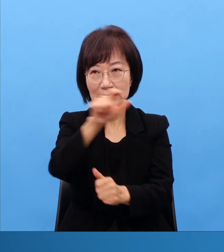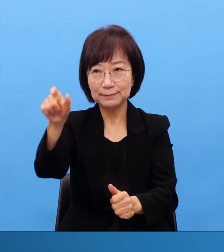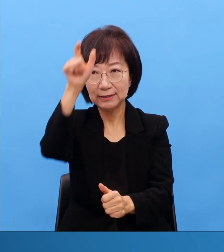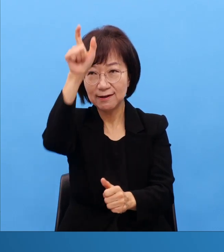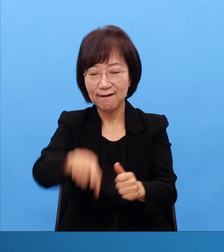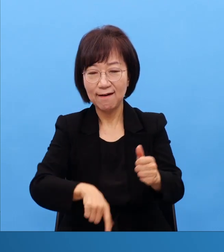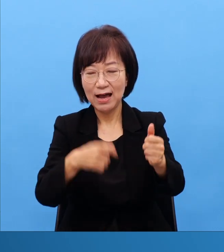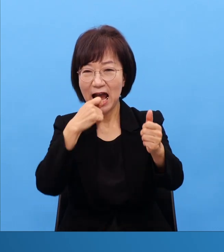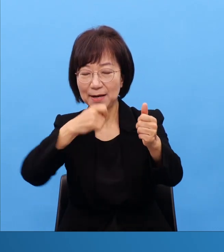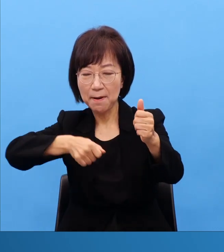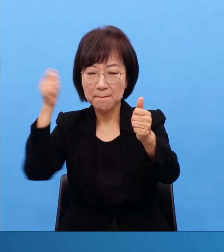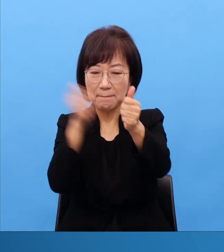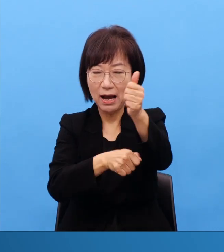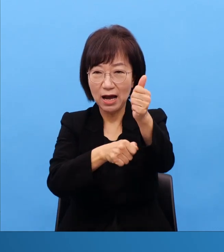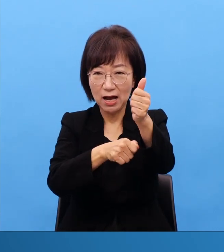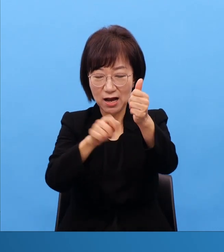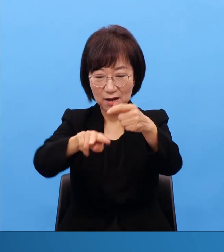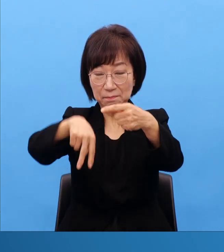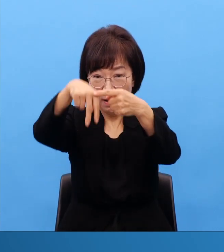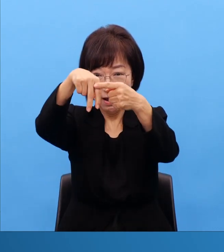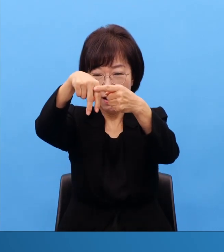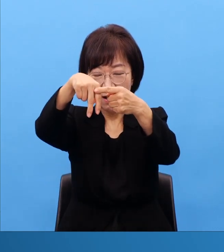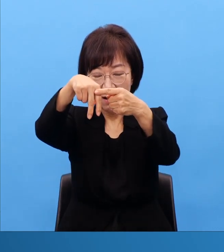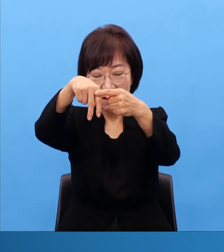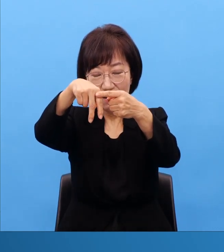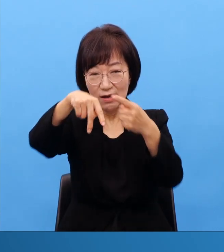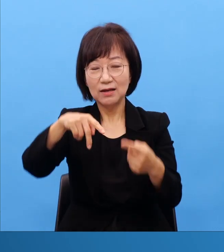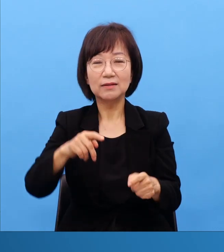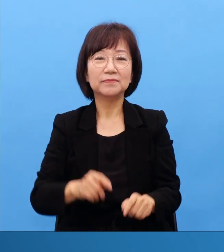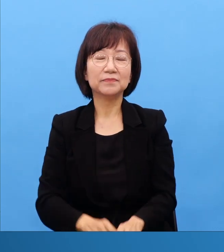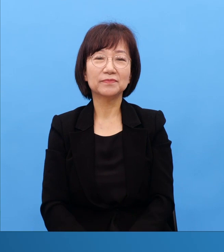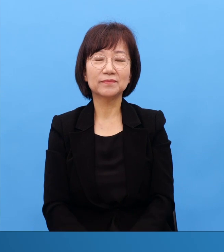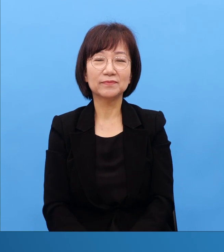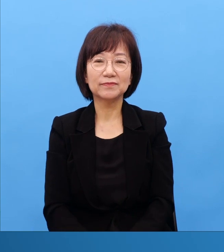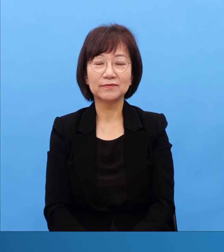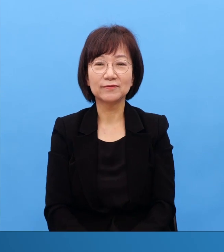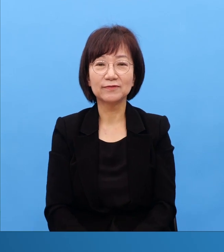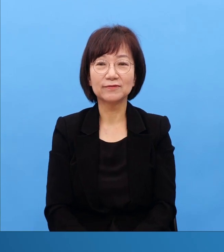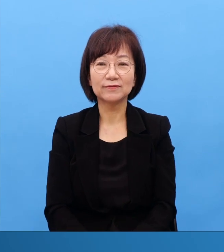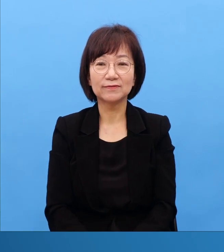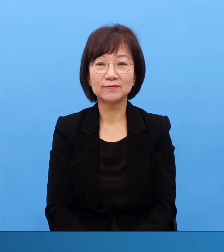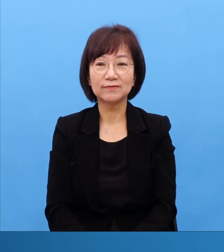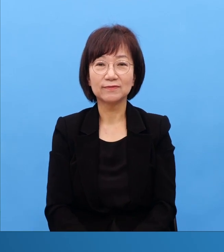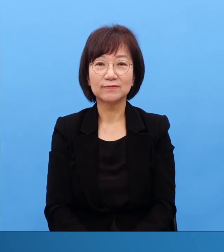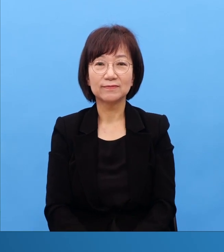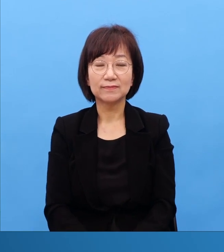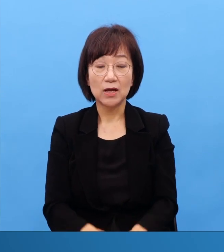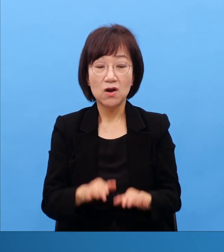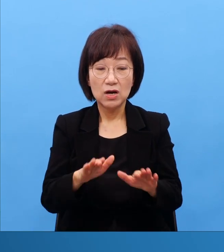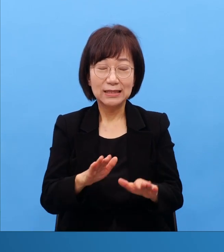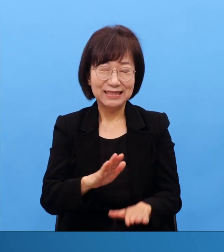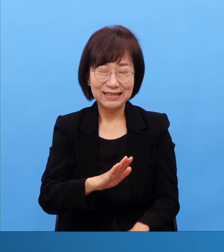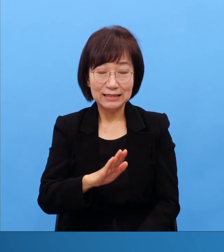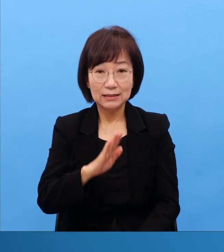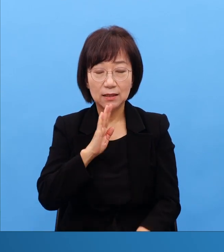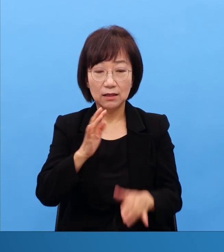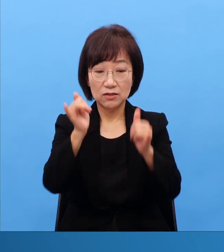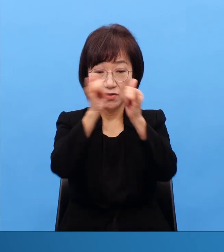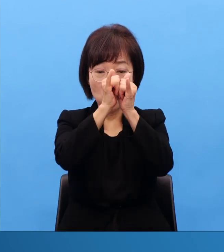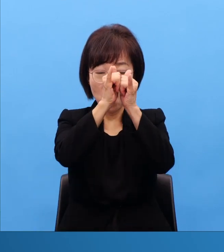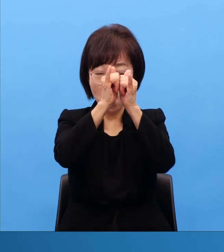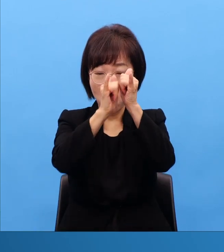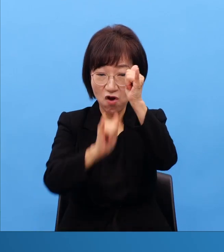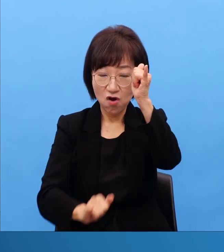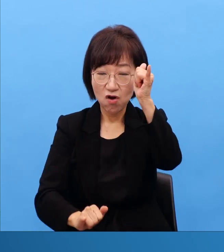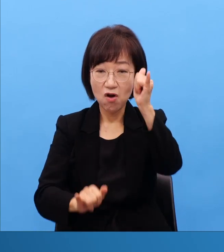is being questioned and is leading up to his crucifixion. 실제로 있었던 역사적 사건입니다. This is a historical fact